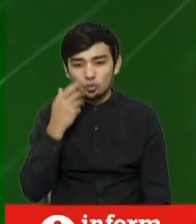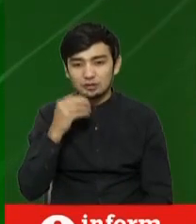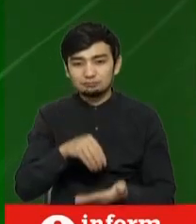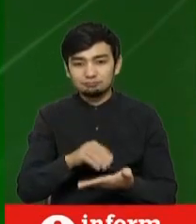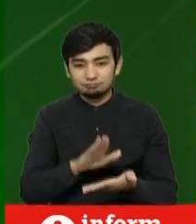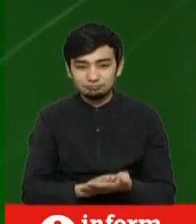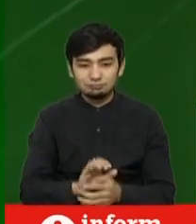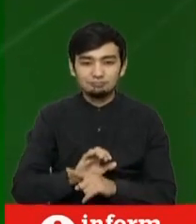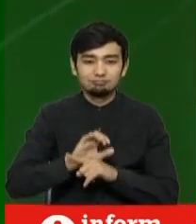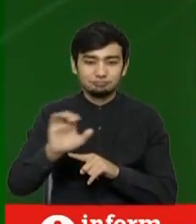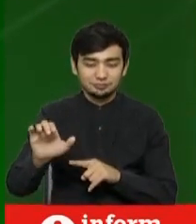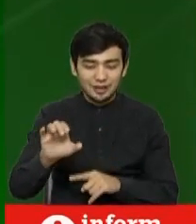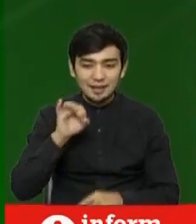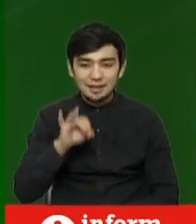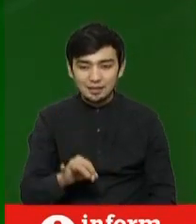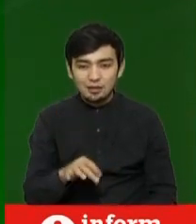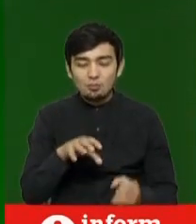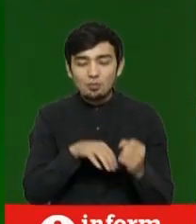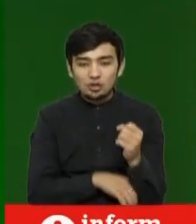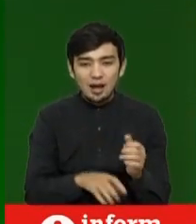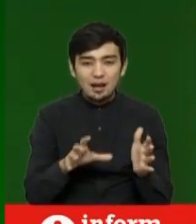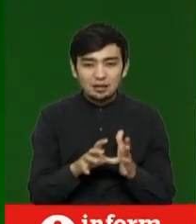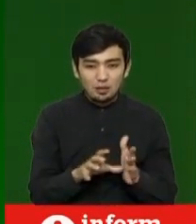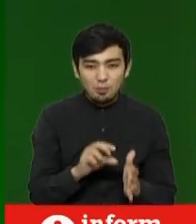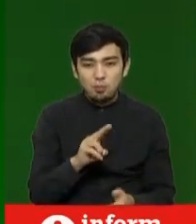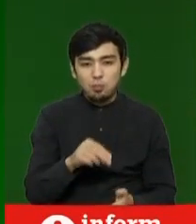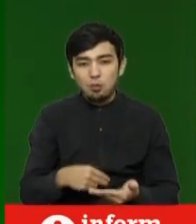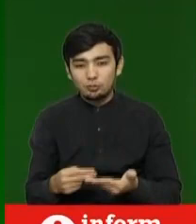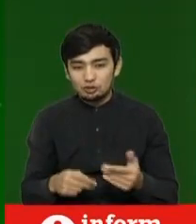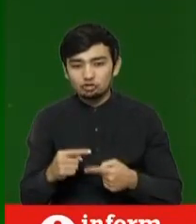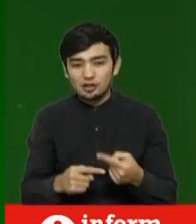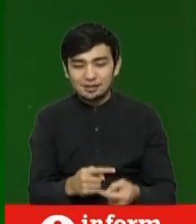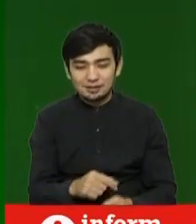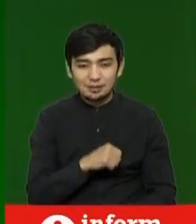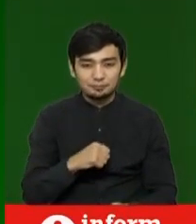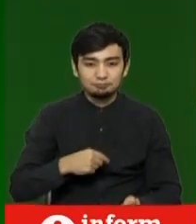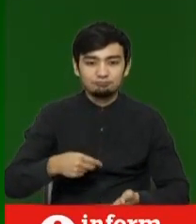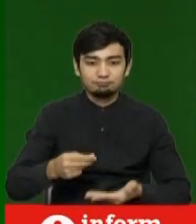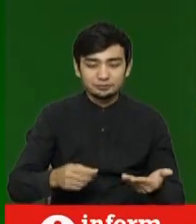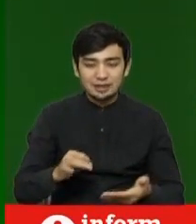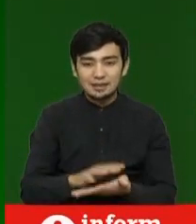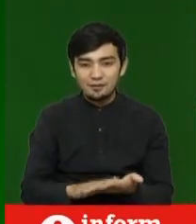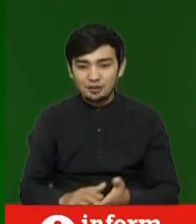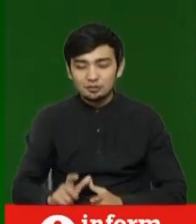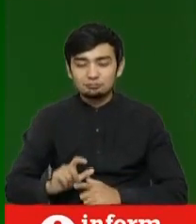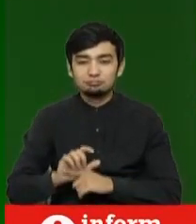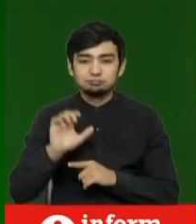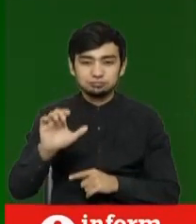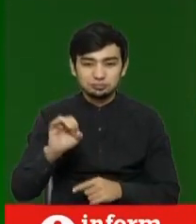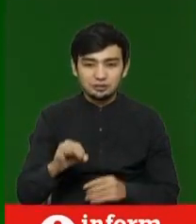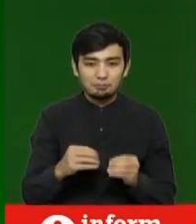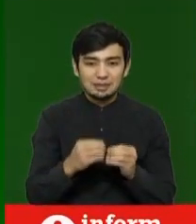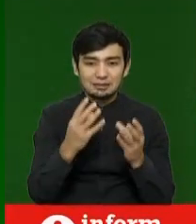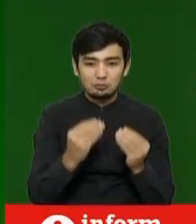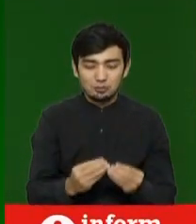сұранысты жібересіз. Бұдан кейін электронды цифрлық қолтаңба арқылы қол қойып, өтінімді жолдауыңыз шарт. Нәтиже 15 минут